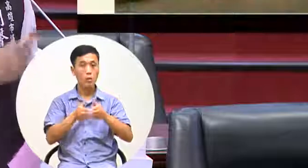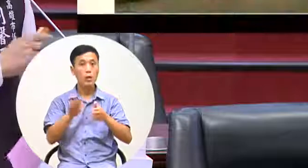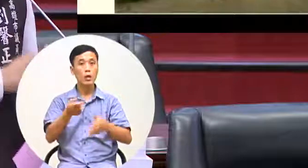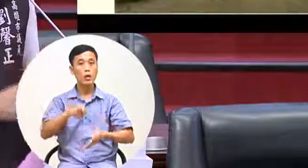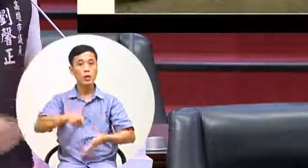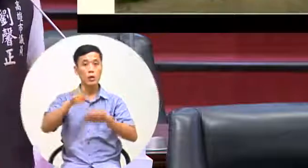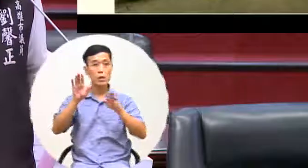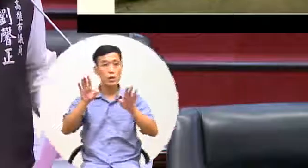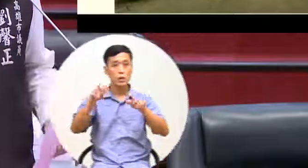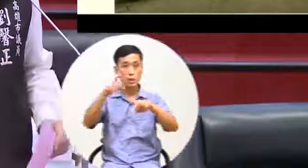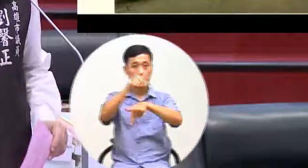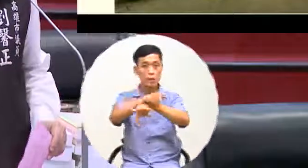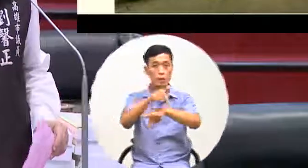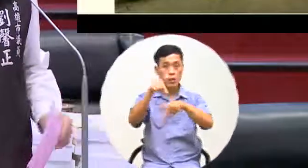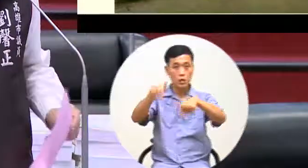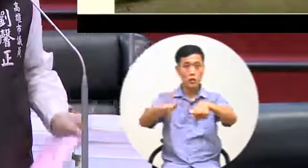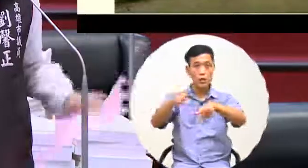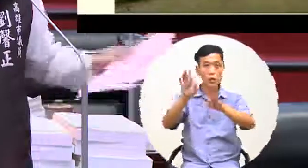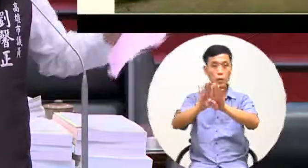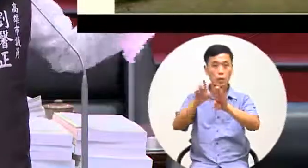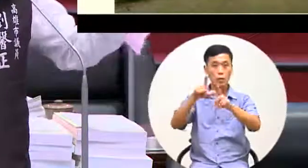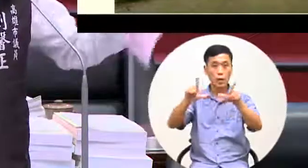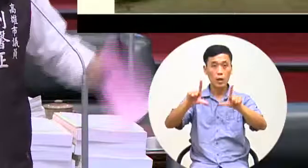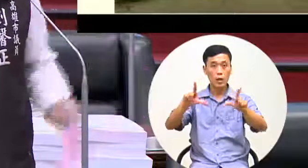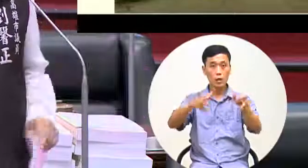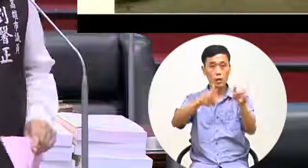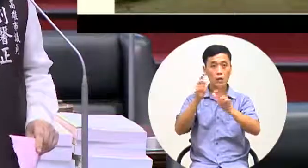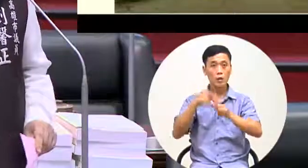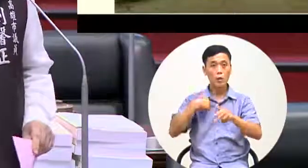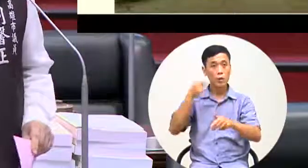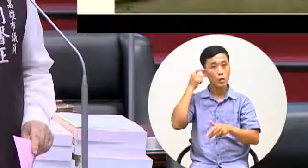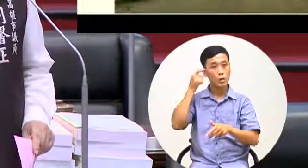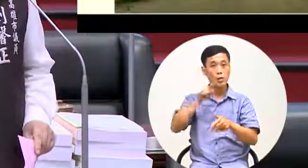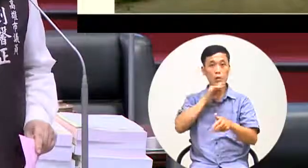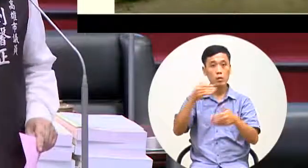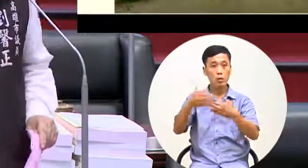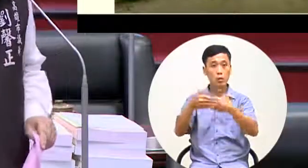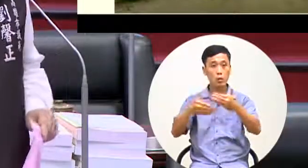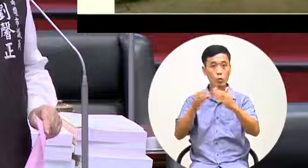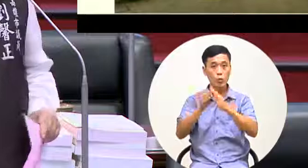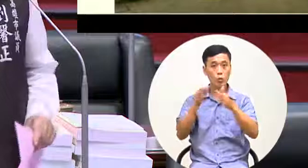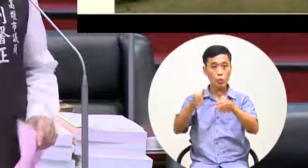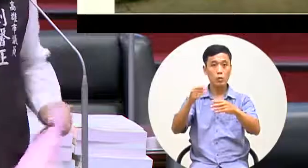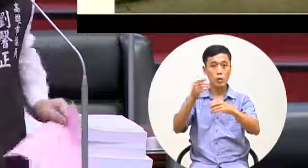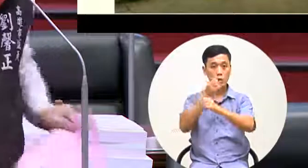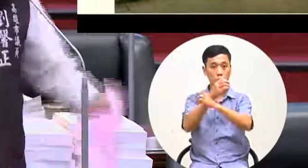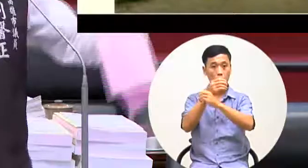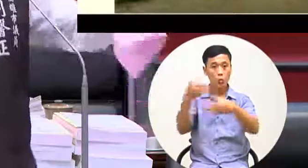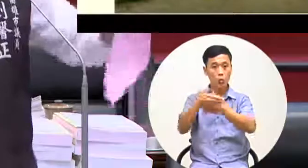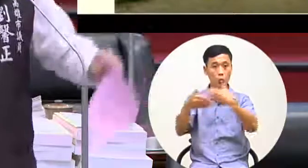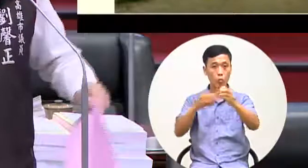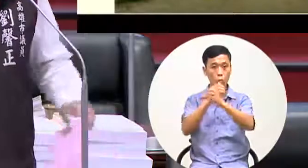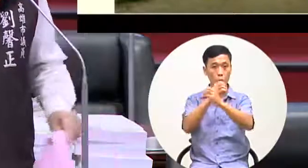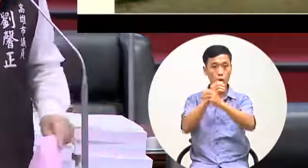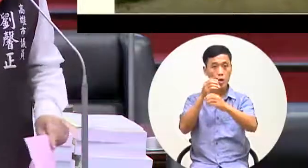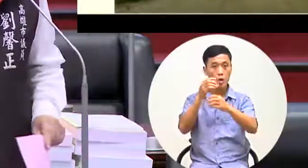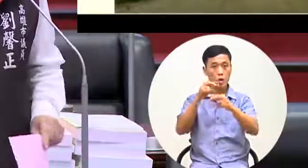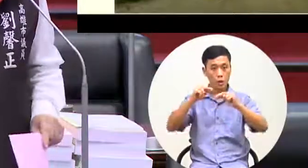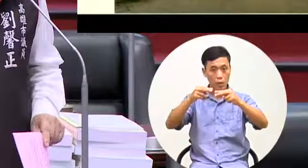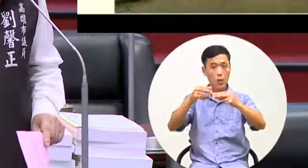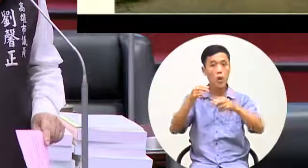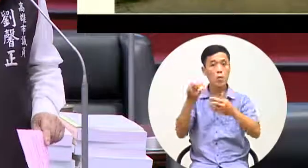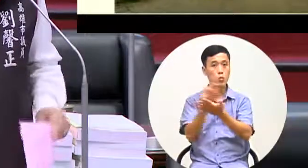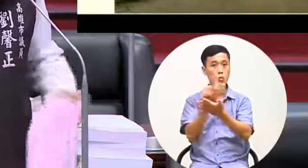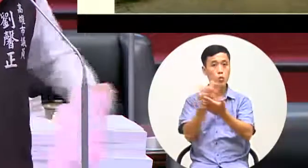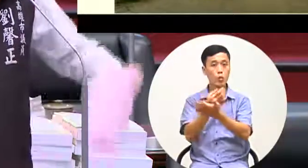只是交通局只是把交通号志来这样做呢，是还是不够的啦。好，那个交通还是非常危险的，那个卡车还是在